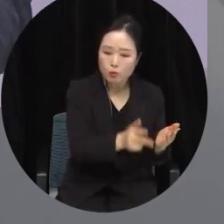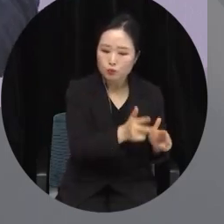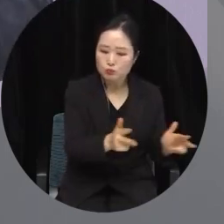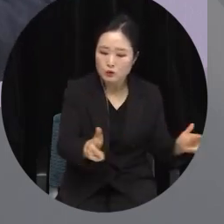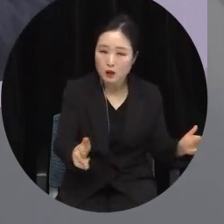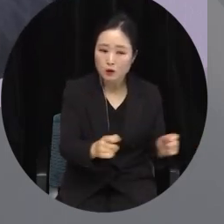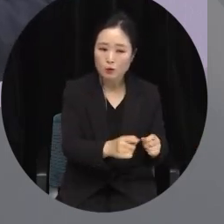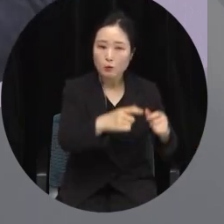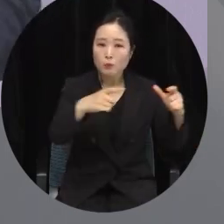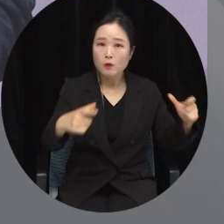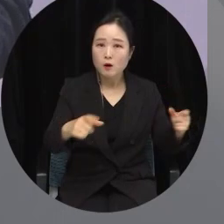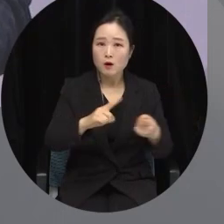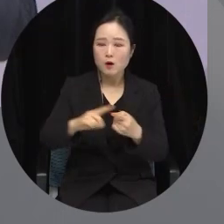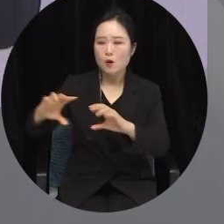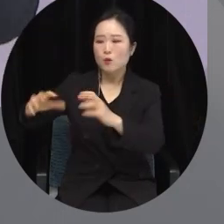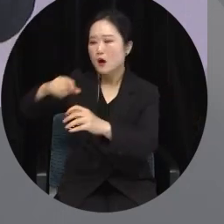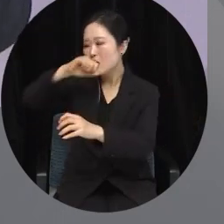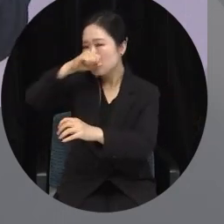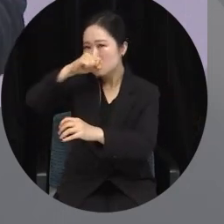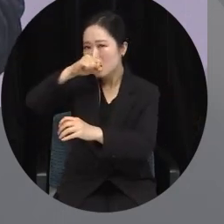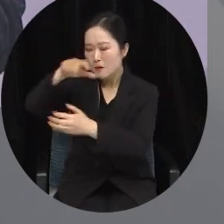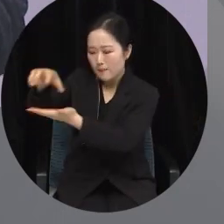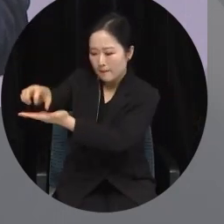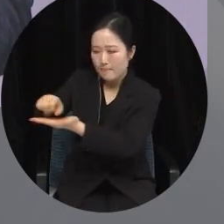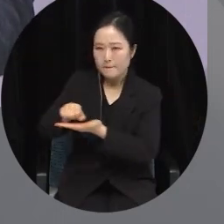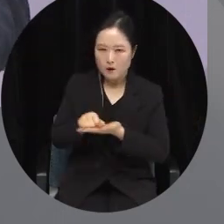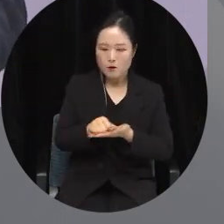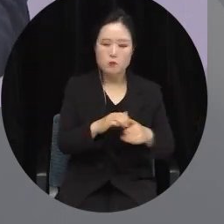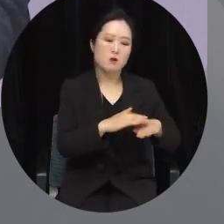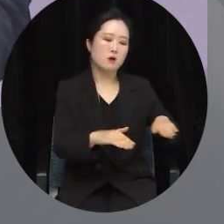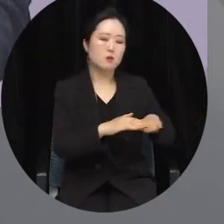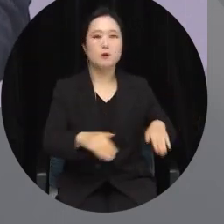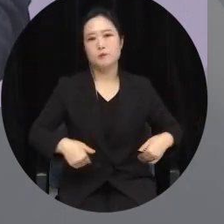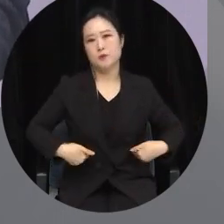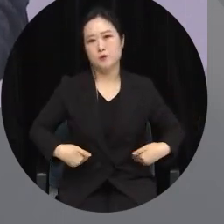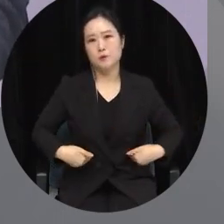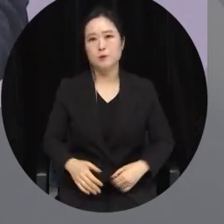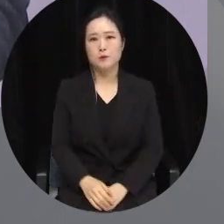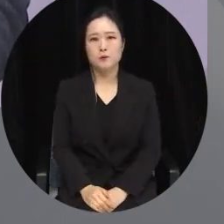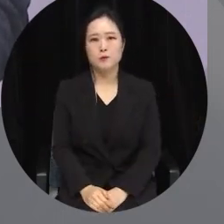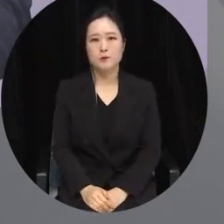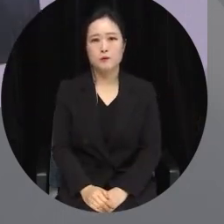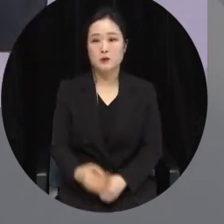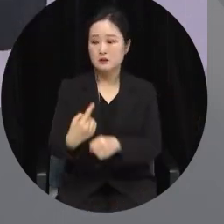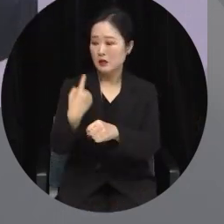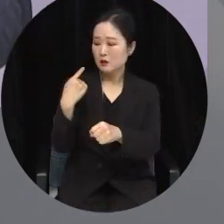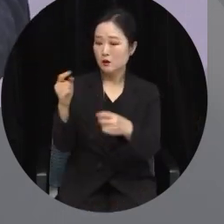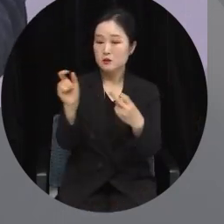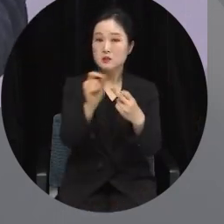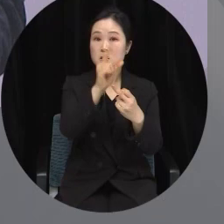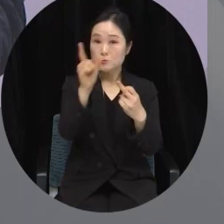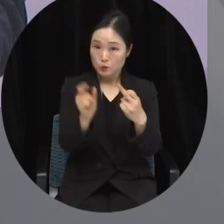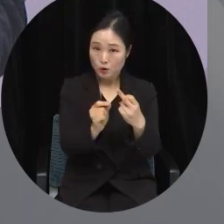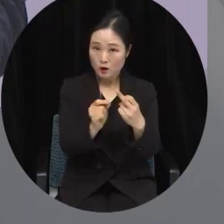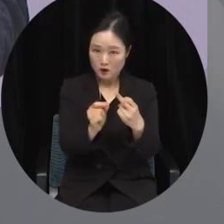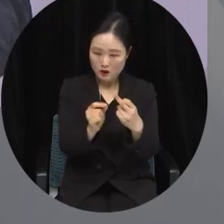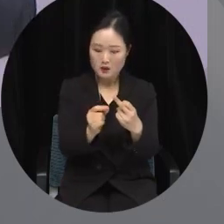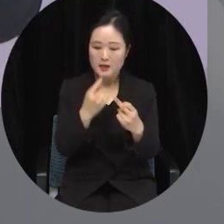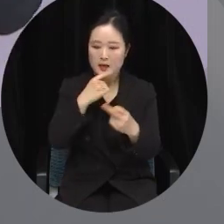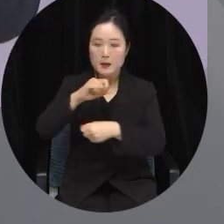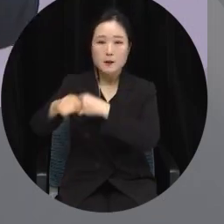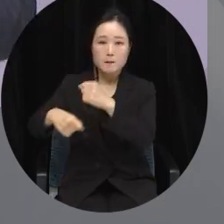해서 사업성을 보완하는 것이 핵심 해법입니다. 이게 이미 민주당 법안으로 작년 12월에 통과되고